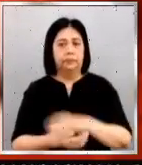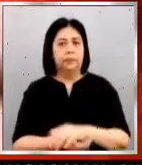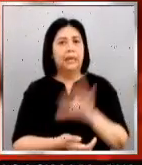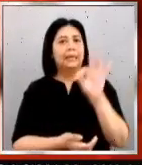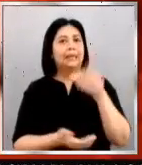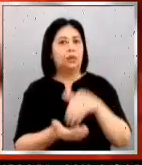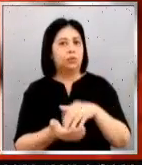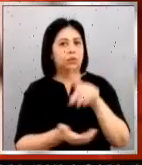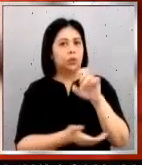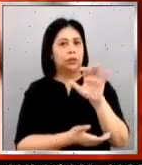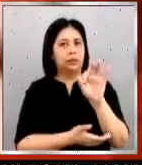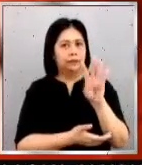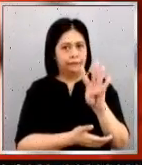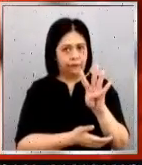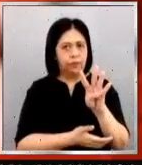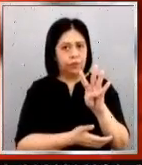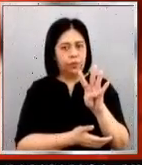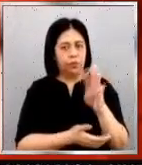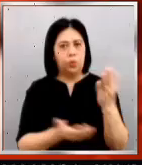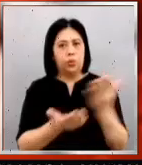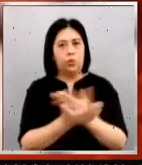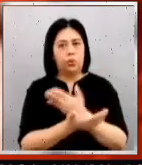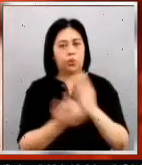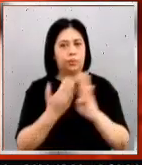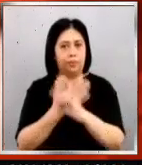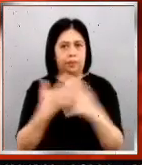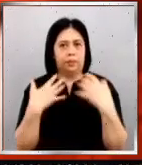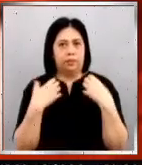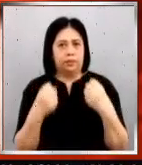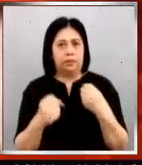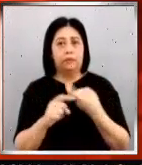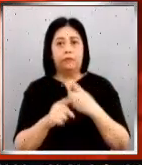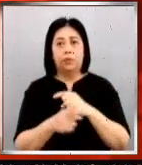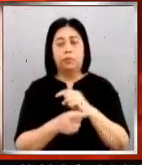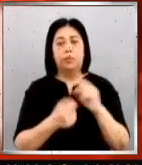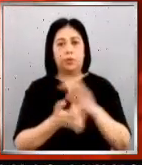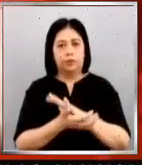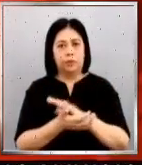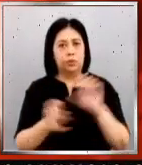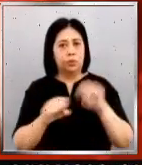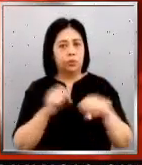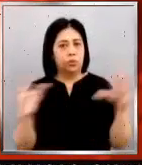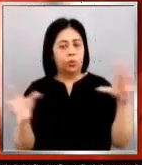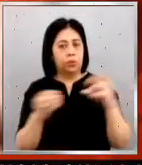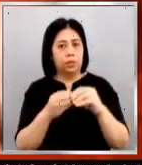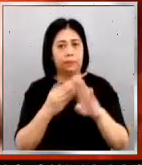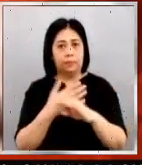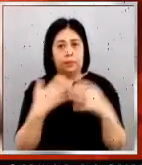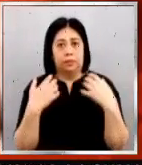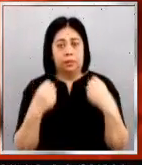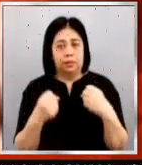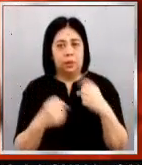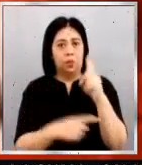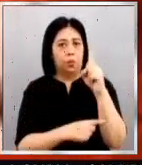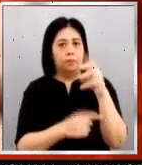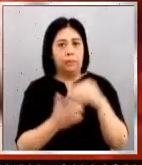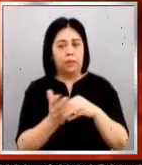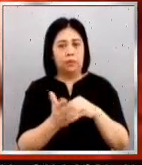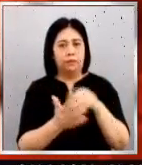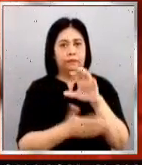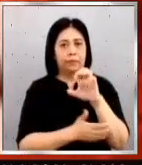9,194 naman ang mga bagong nakarecover na sa COVID. Kaya po ang total recoveries ngayon ay